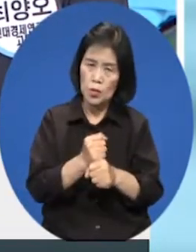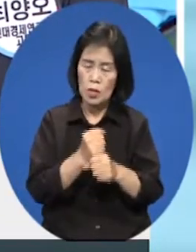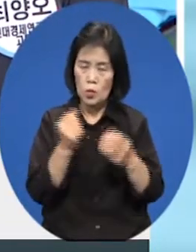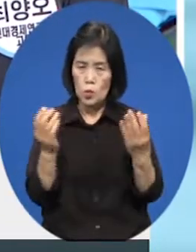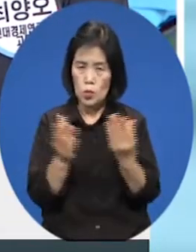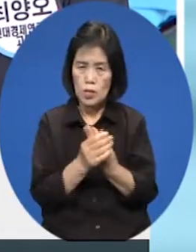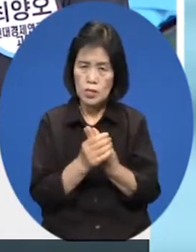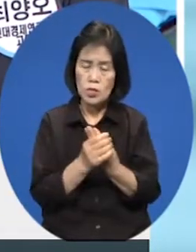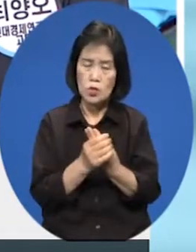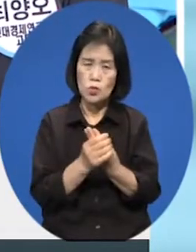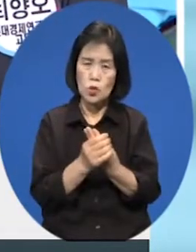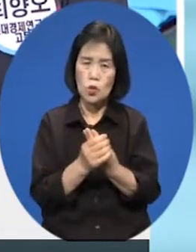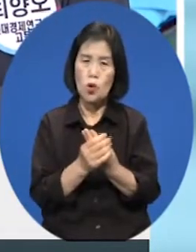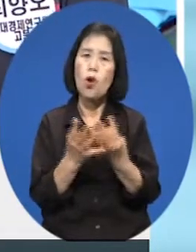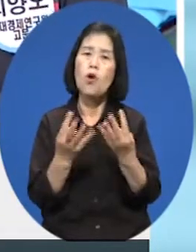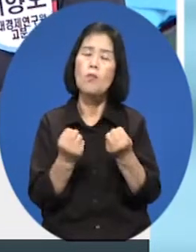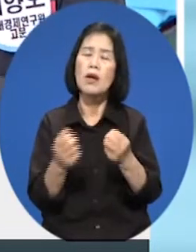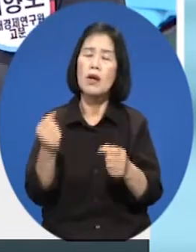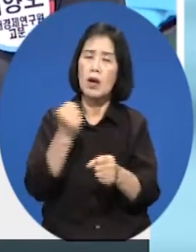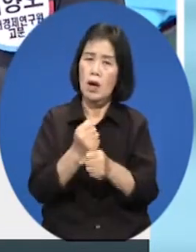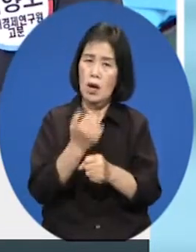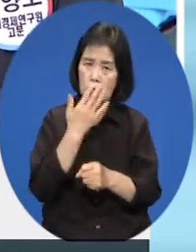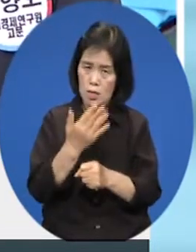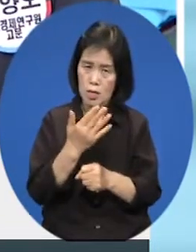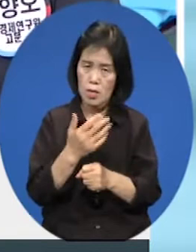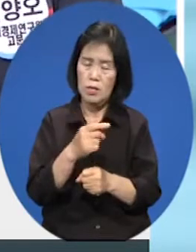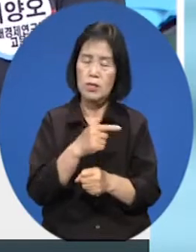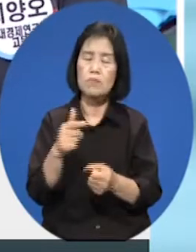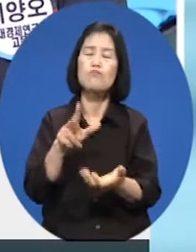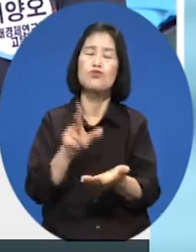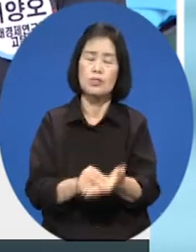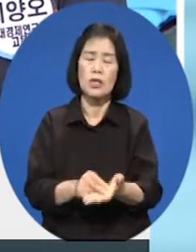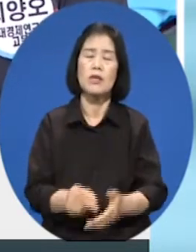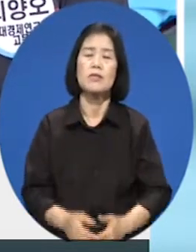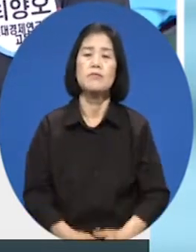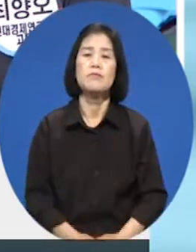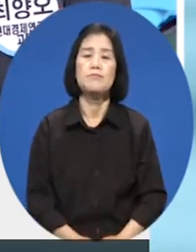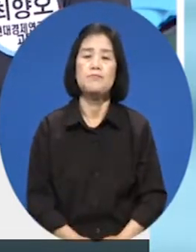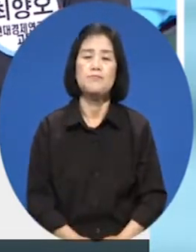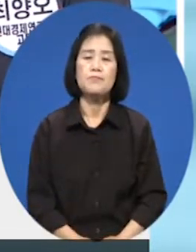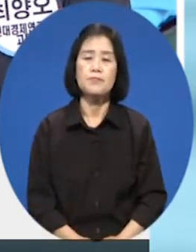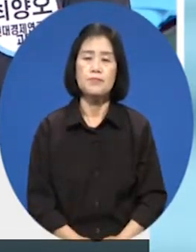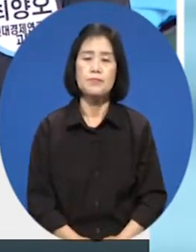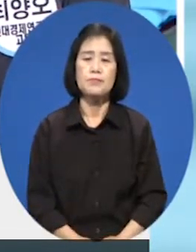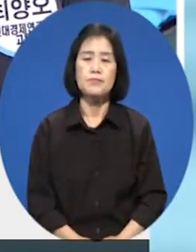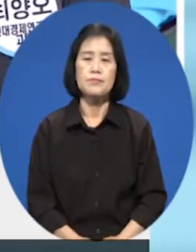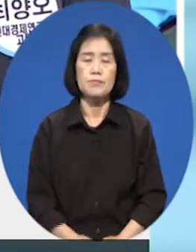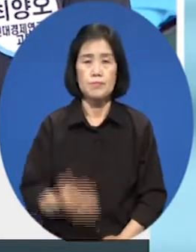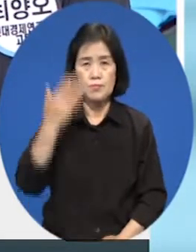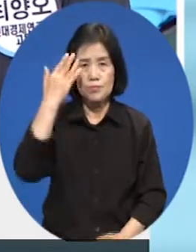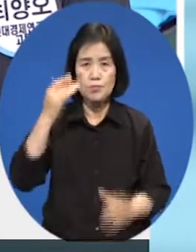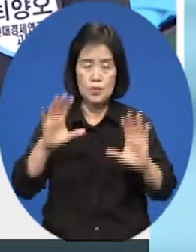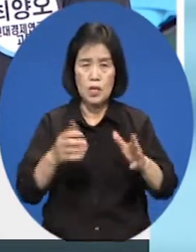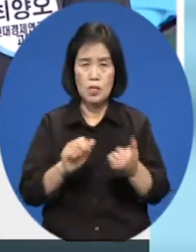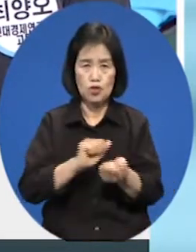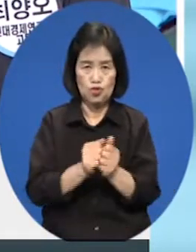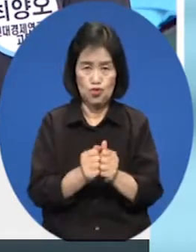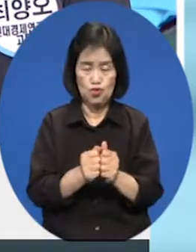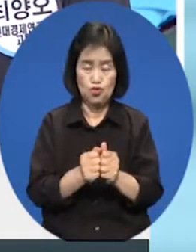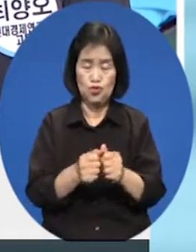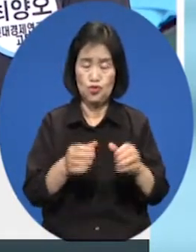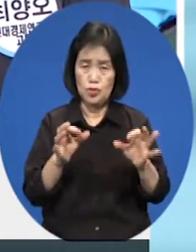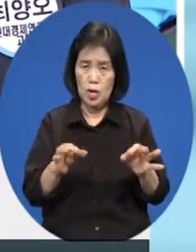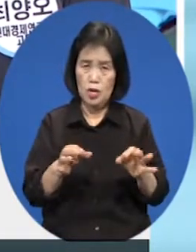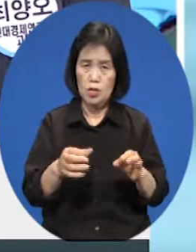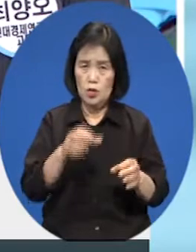완성도를 얼만큼 높이냐. 문제가 거기 하나 큰 게 또 지금 담고 있죠. 지금 우리나라 주가를 지금 굉장히